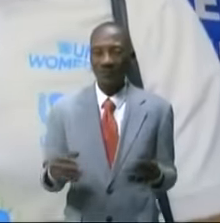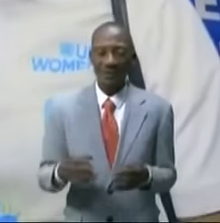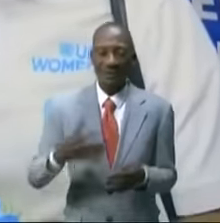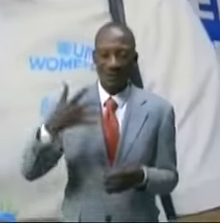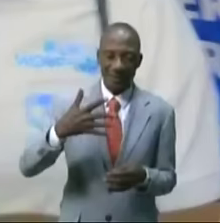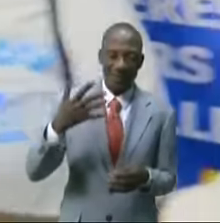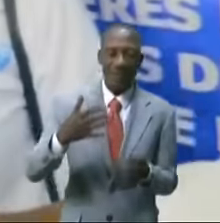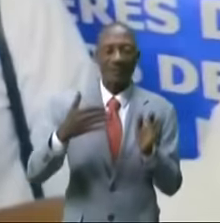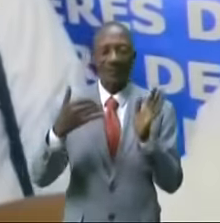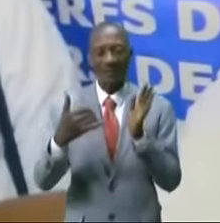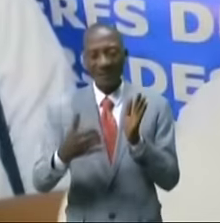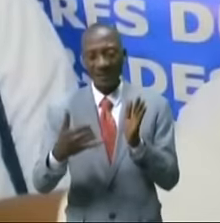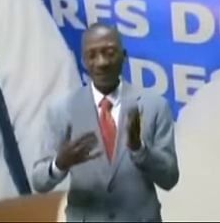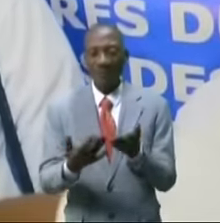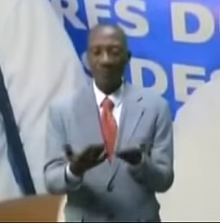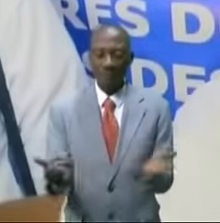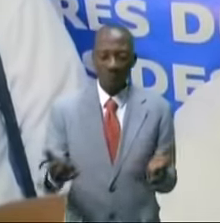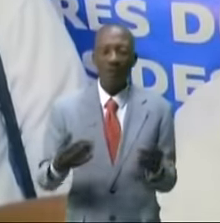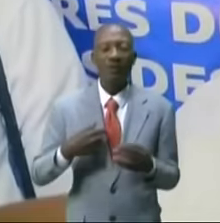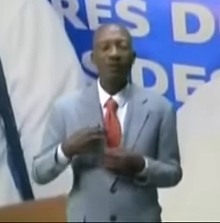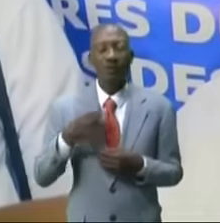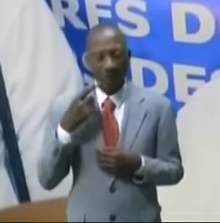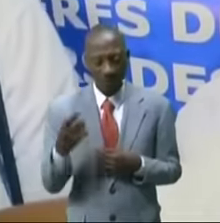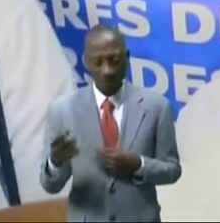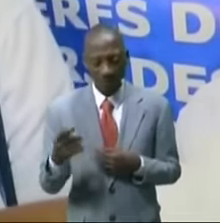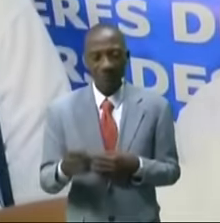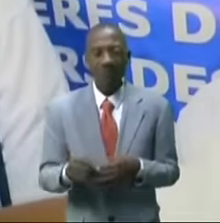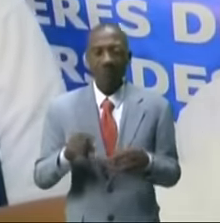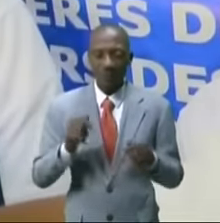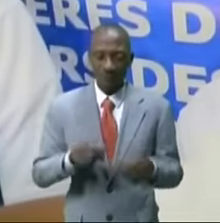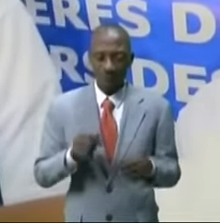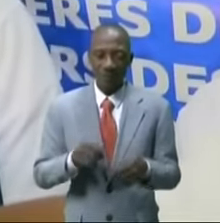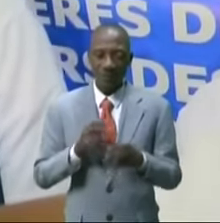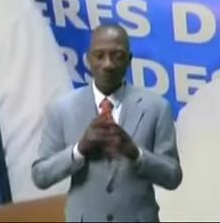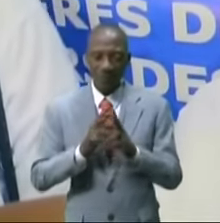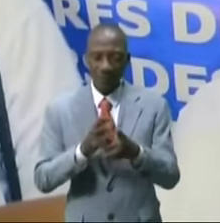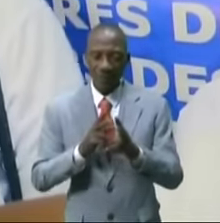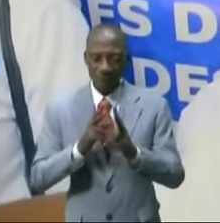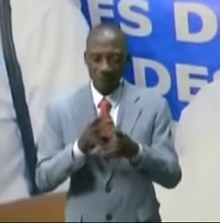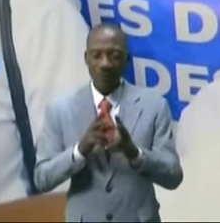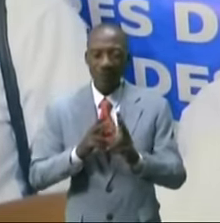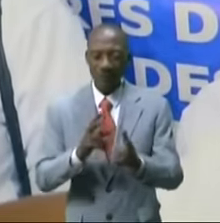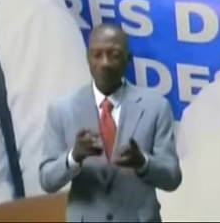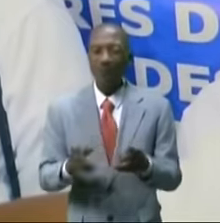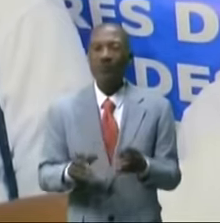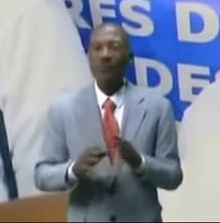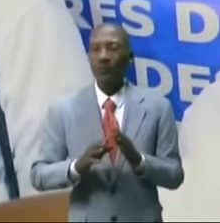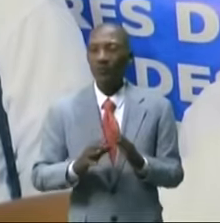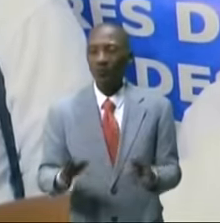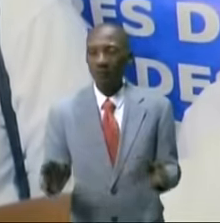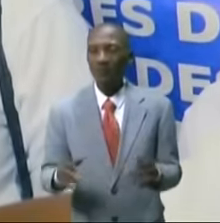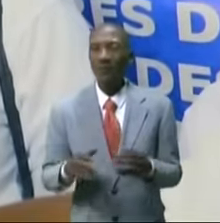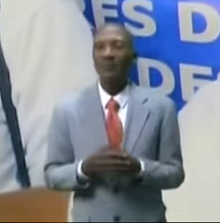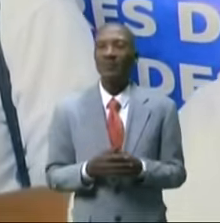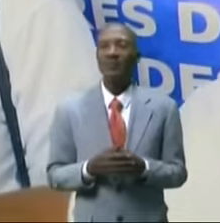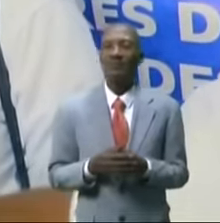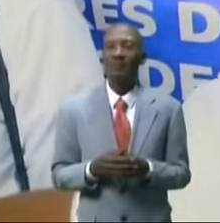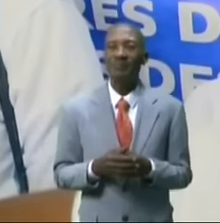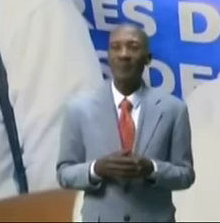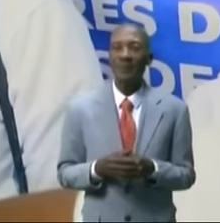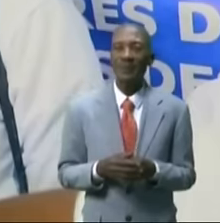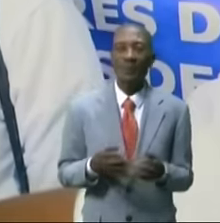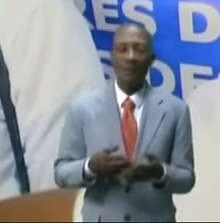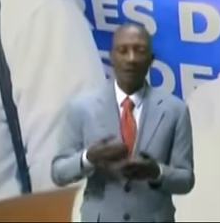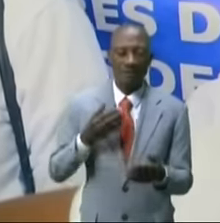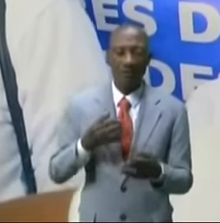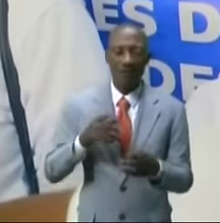Et c'était facile de répondre parce qu'il y avait déjà des indications au début Avant de commencer les questions, c'était des